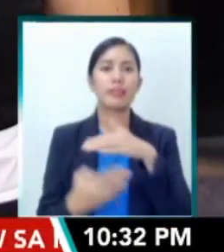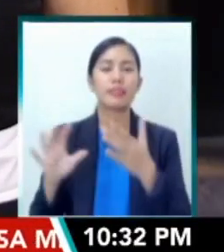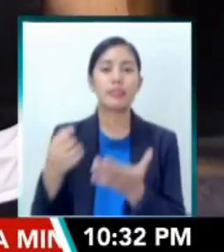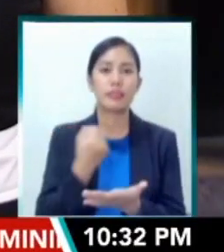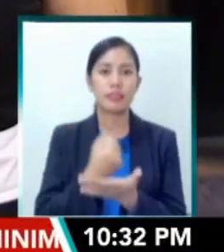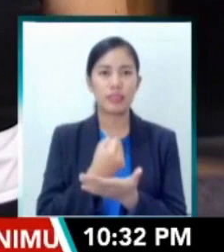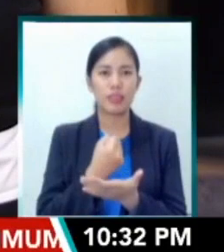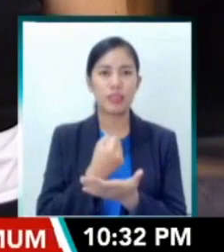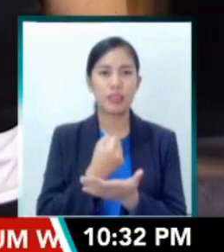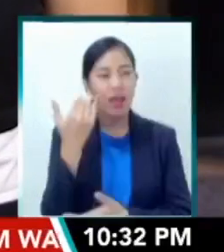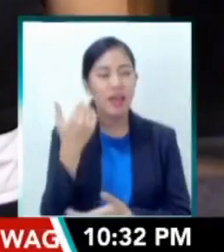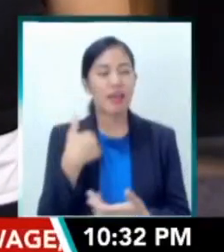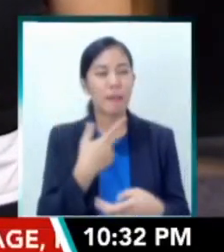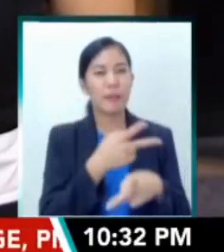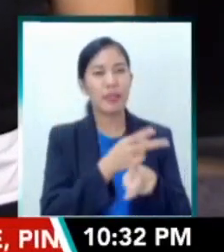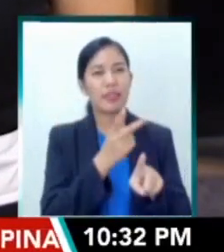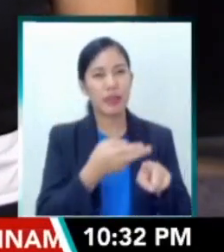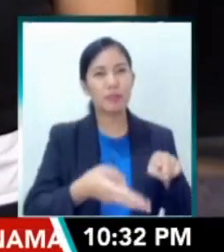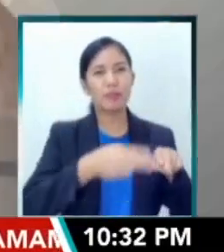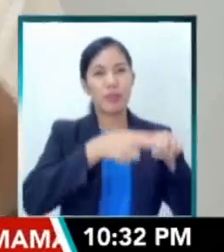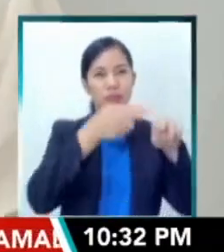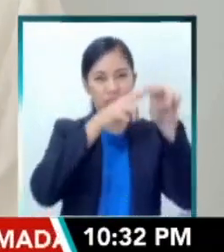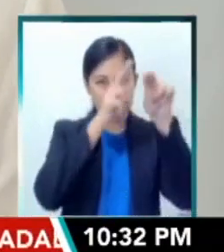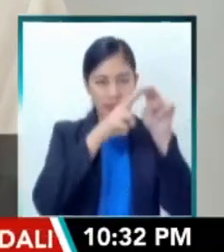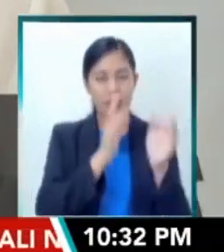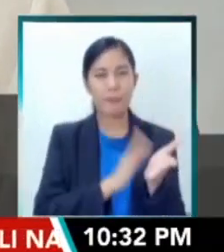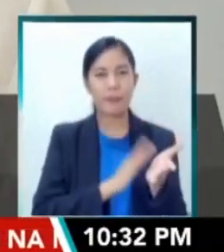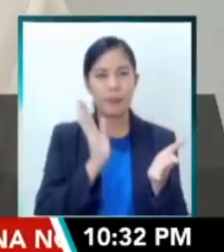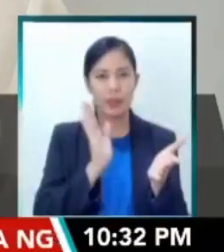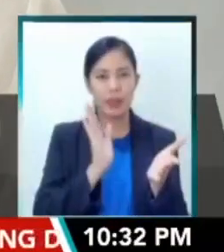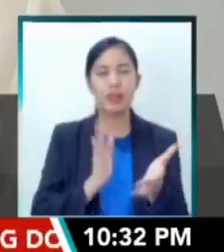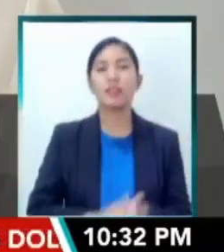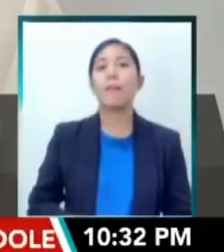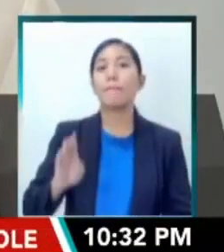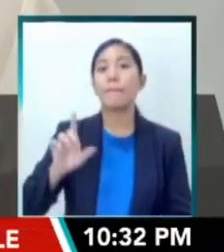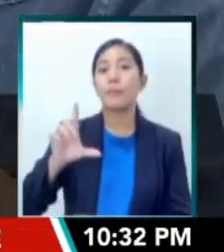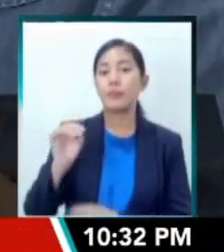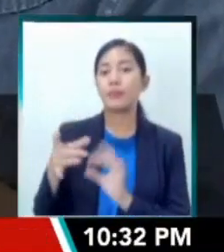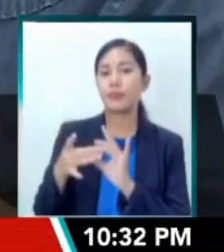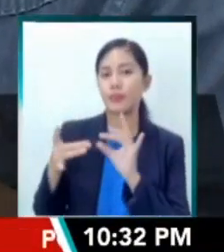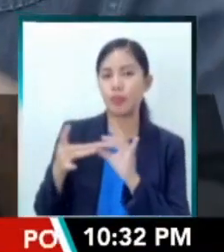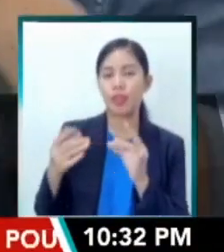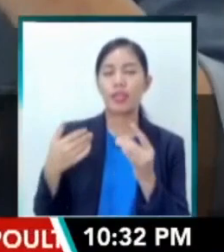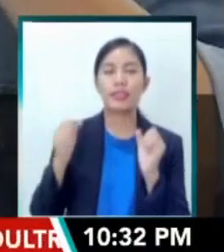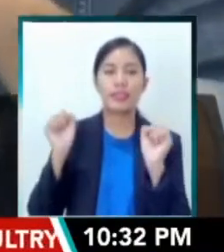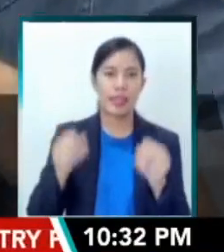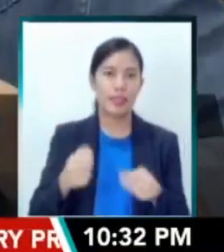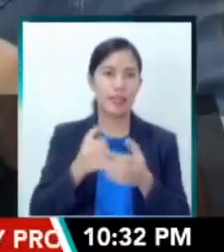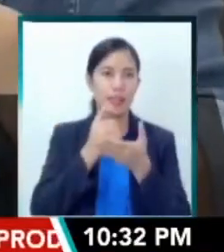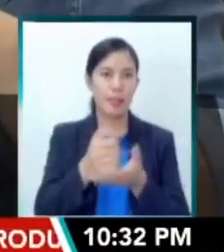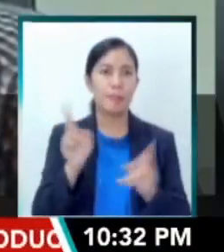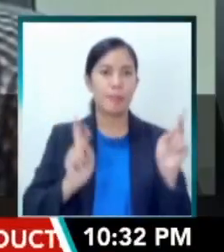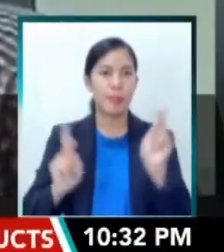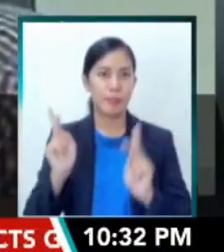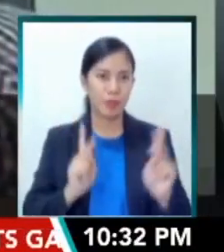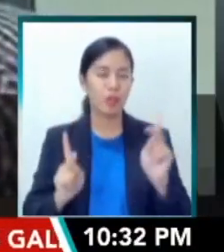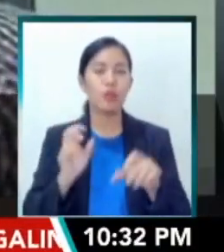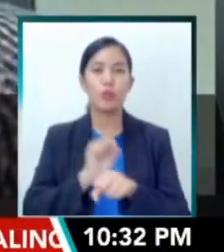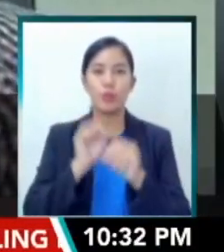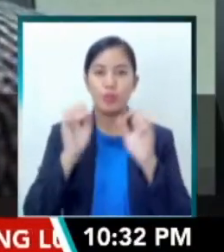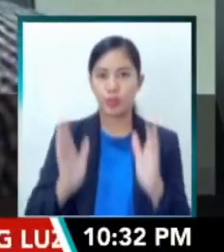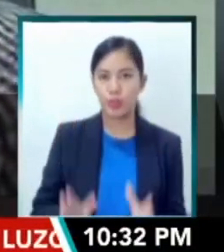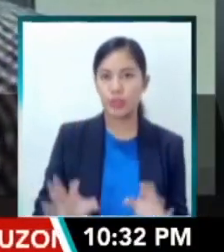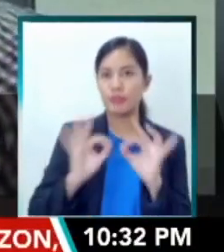ng langis at mga bilihin. Ayon kay Bello, magiging malaking tulong sa mga manggagawa at kanilang pamilya ang pagtaas